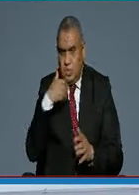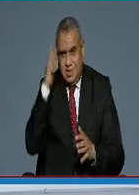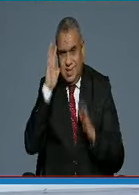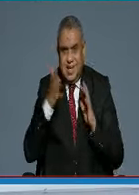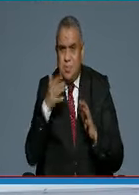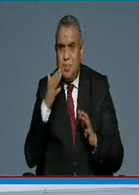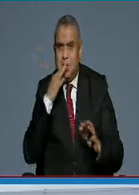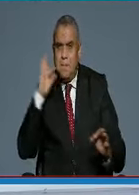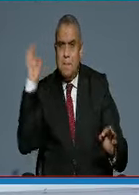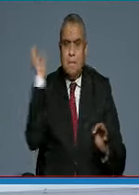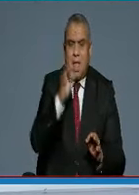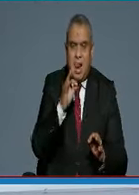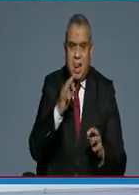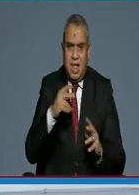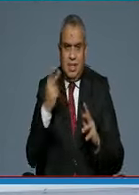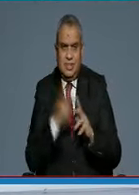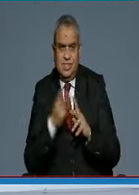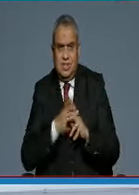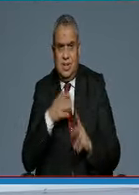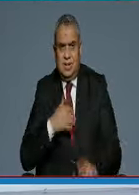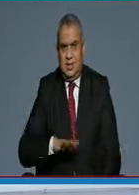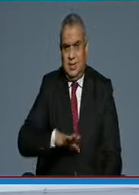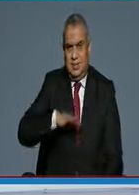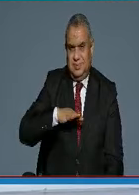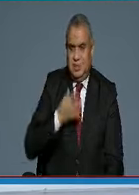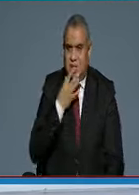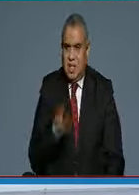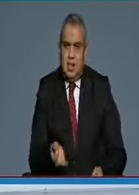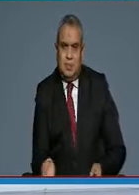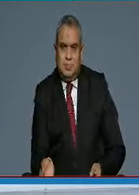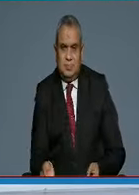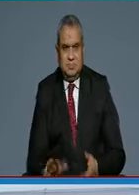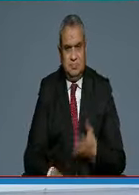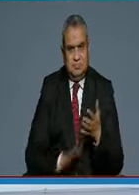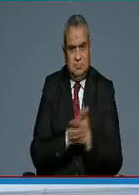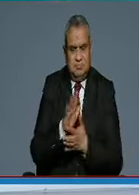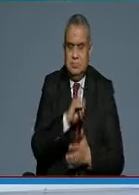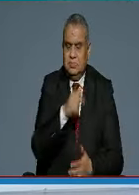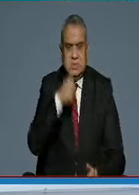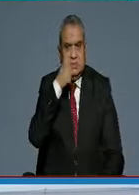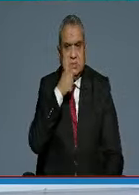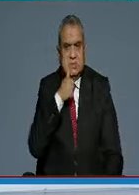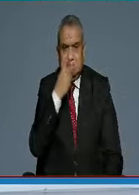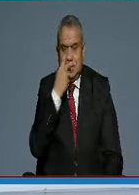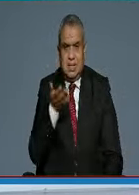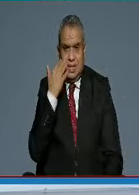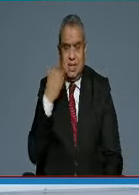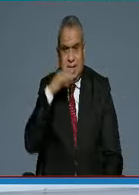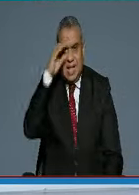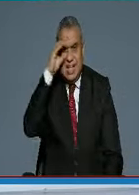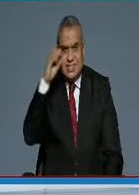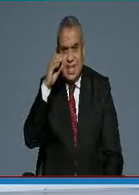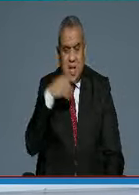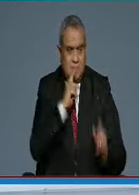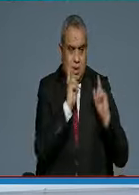كده يعمل حركه كده يستفز يستفز لسه خارج من الزمالك طازه